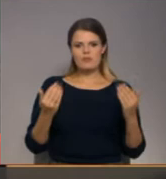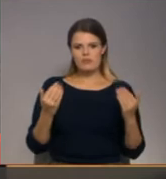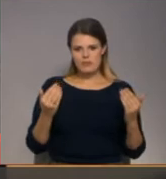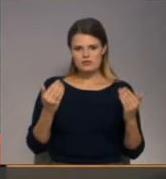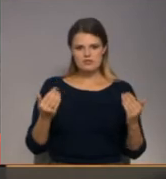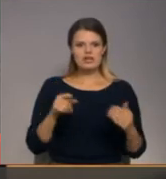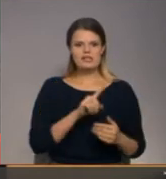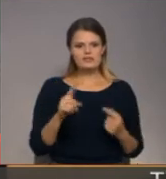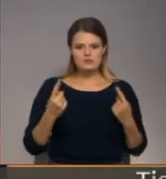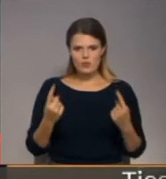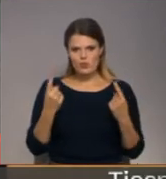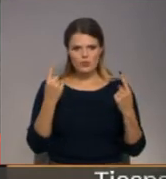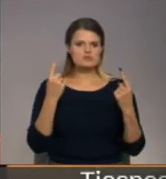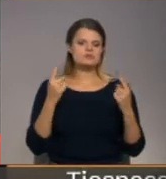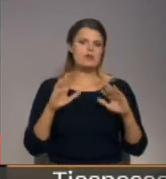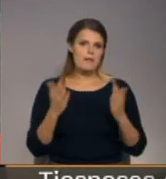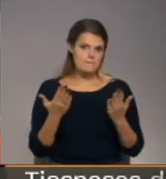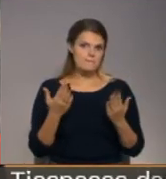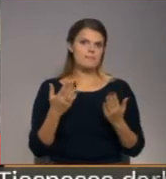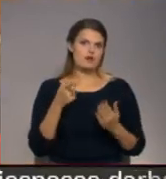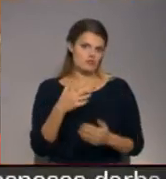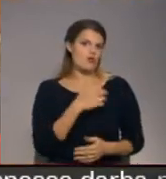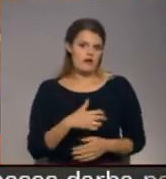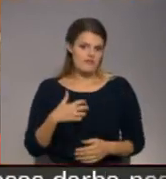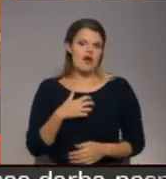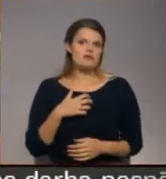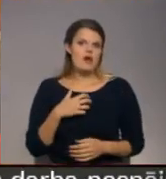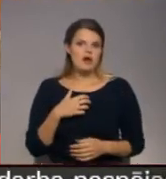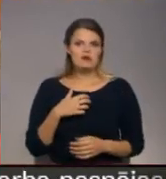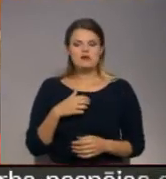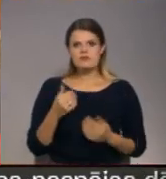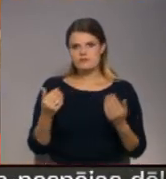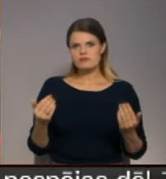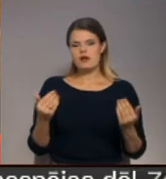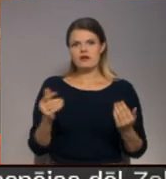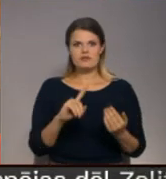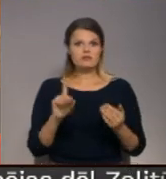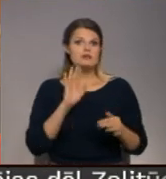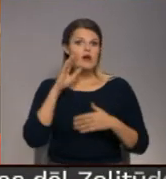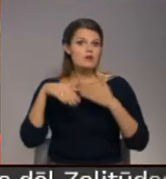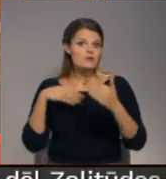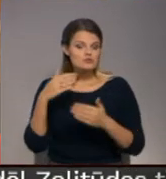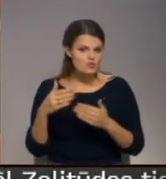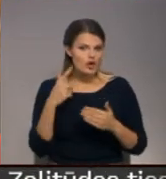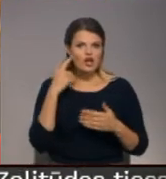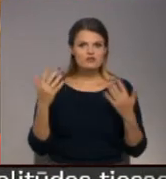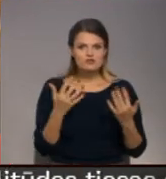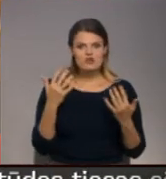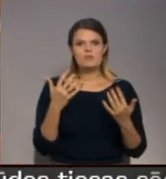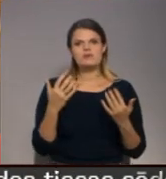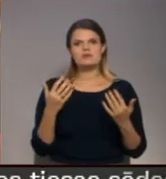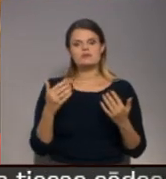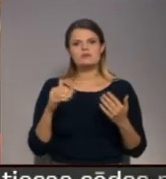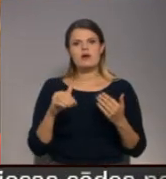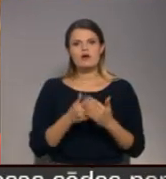samērā ekskluzīvi, bet uz to ir jāiet. Bet tagad ir nākamais solis jāspēr. Es domāju, ka jauno pilī